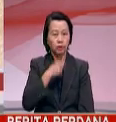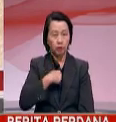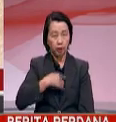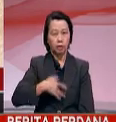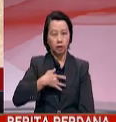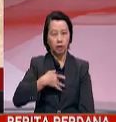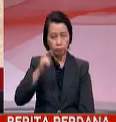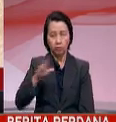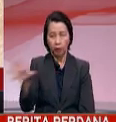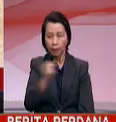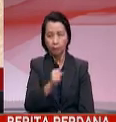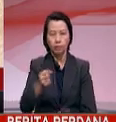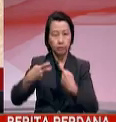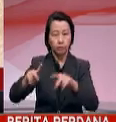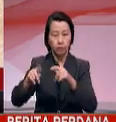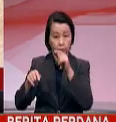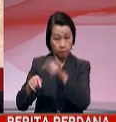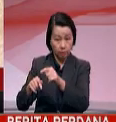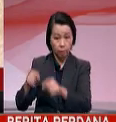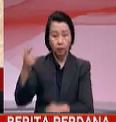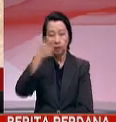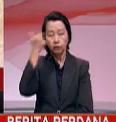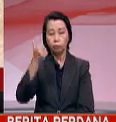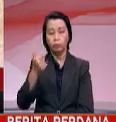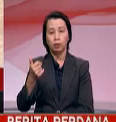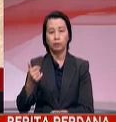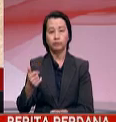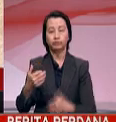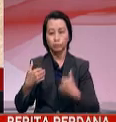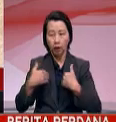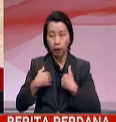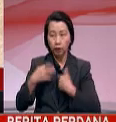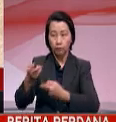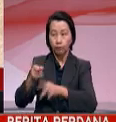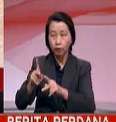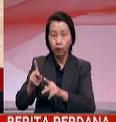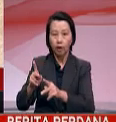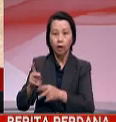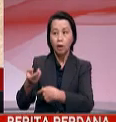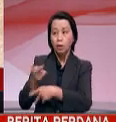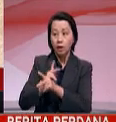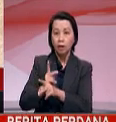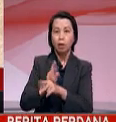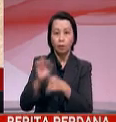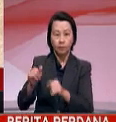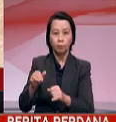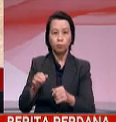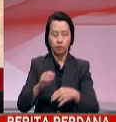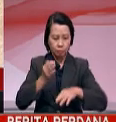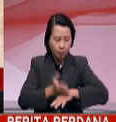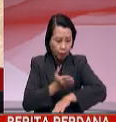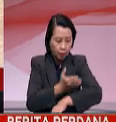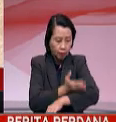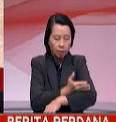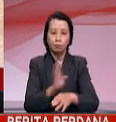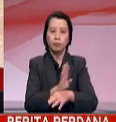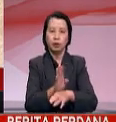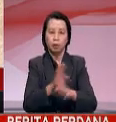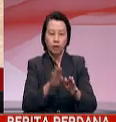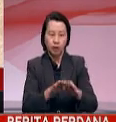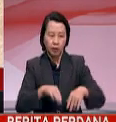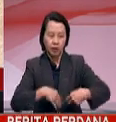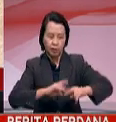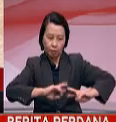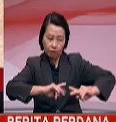patut mengambil peluang ini kerana dengan adanya peluang ini, kita boleh memperbaiki semula perniagaan kita, menaikkan